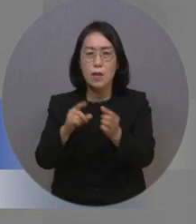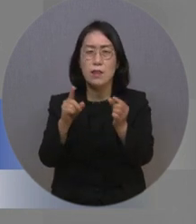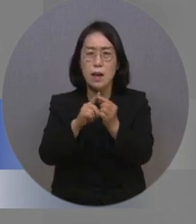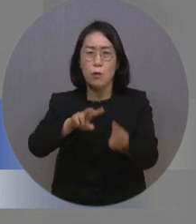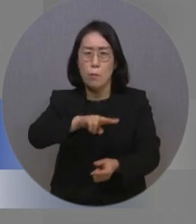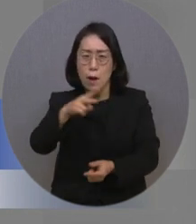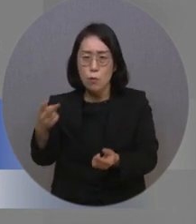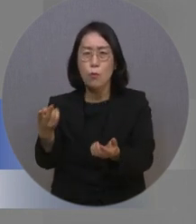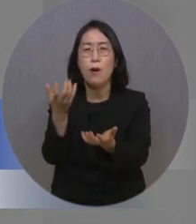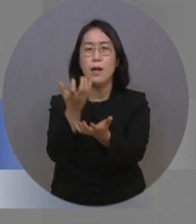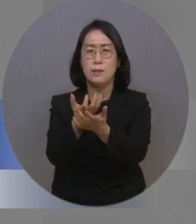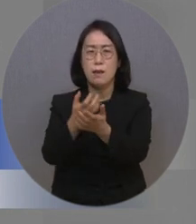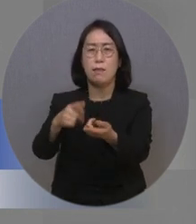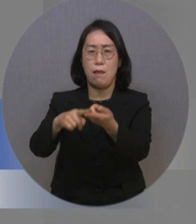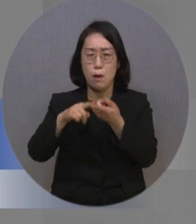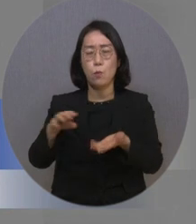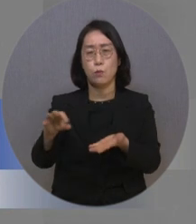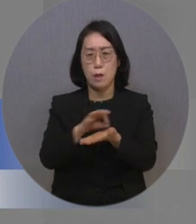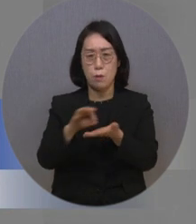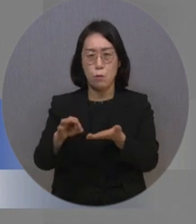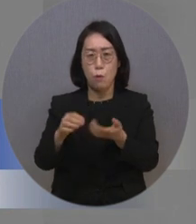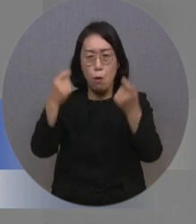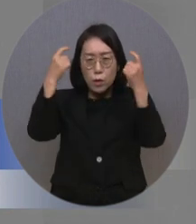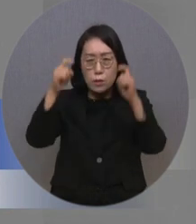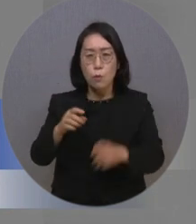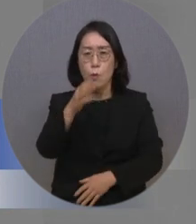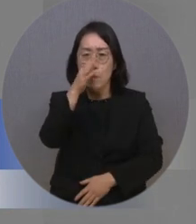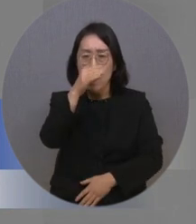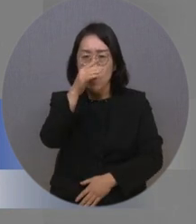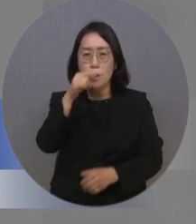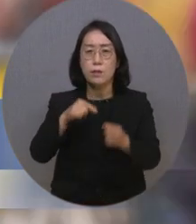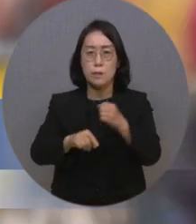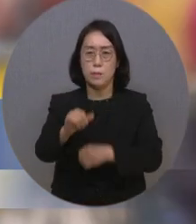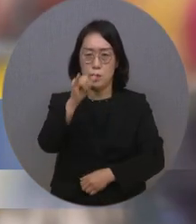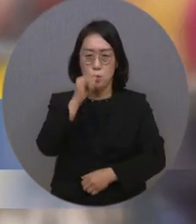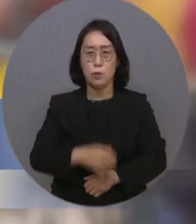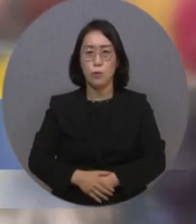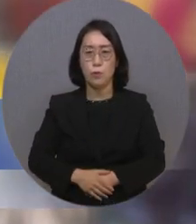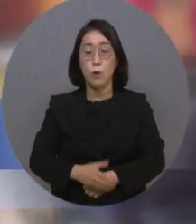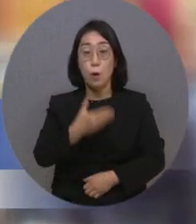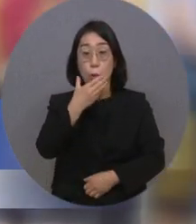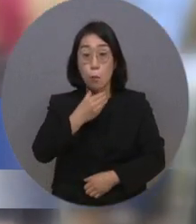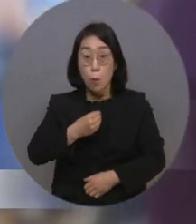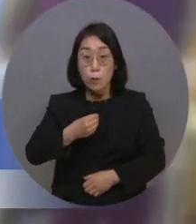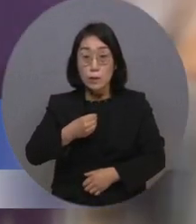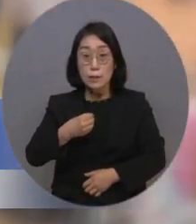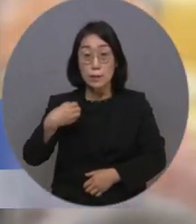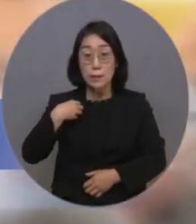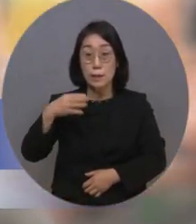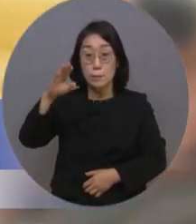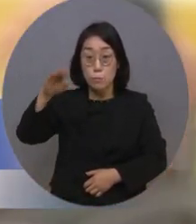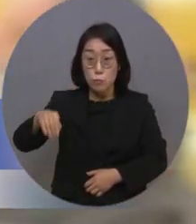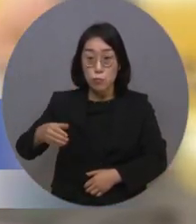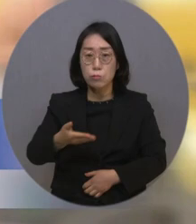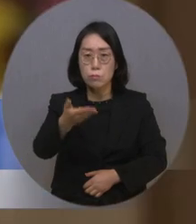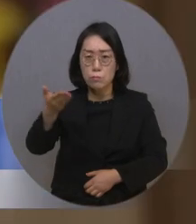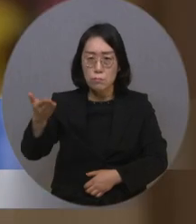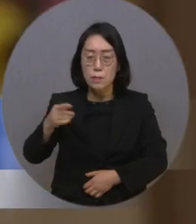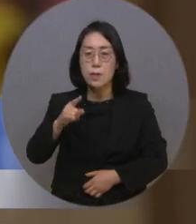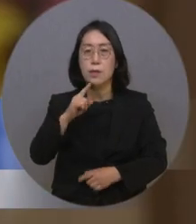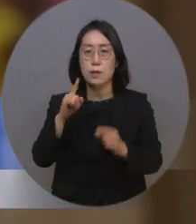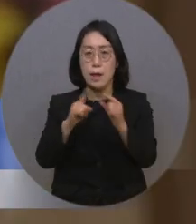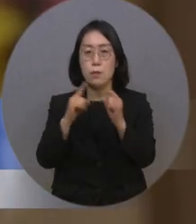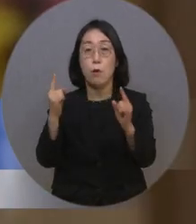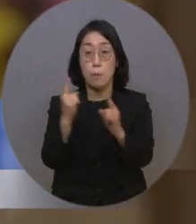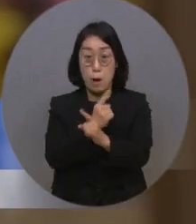한자로 옮긴 것으로 어리석고 바보 같다는 뜻이라고 합니다 복지부는 앞으로 협의체를 통해서 치매 용어